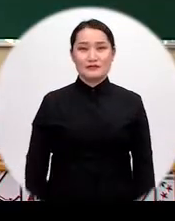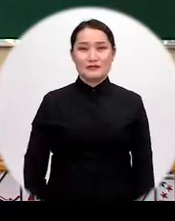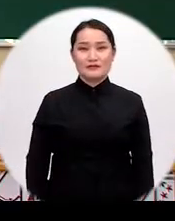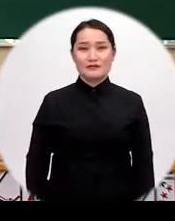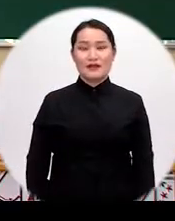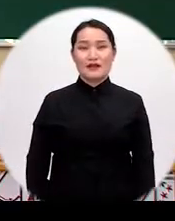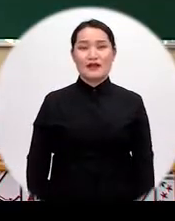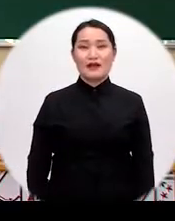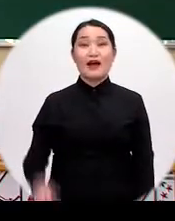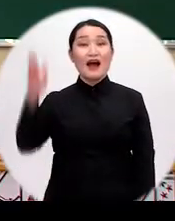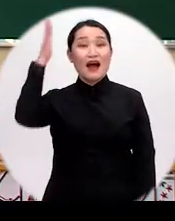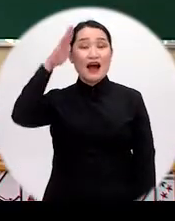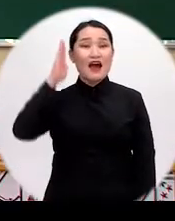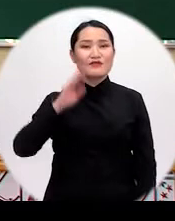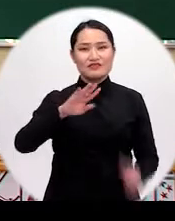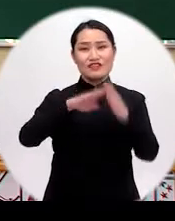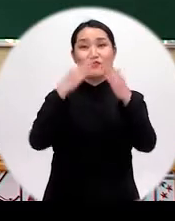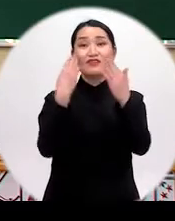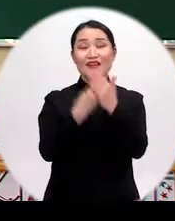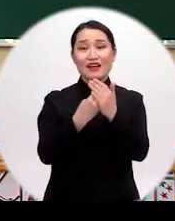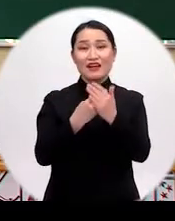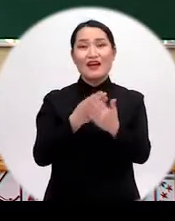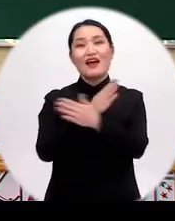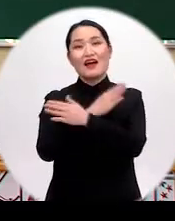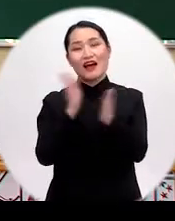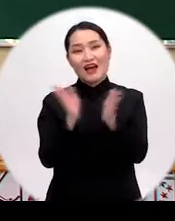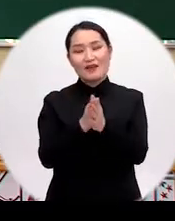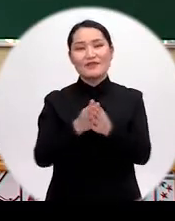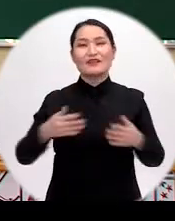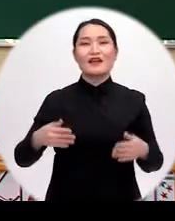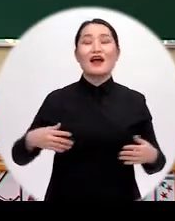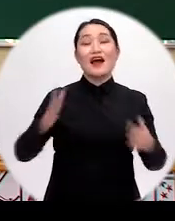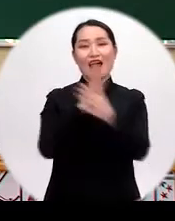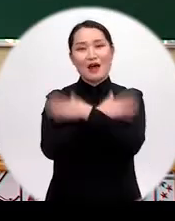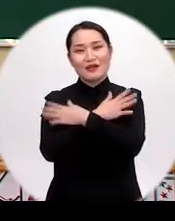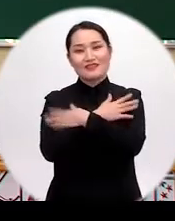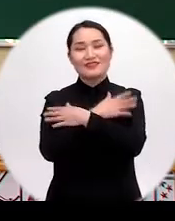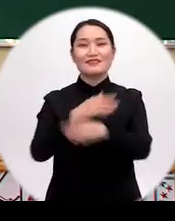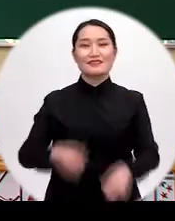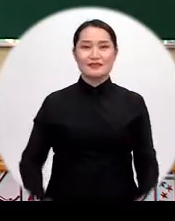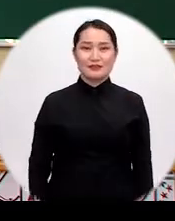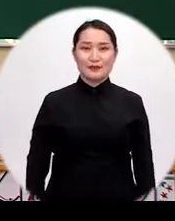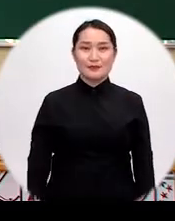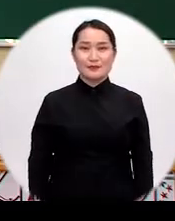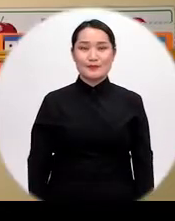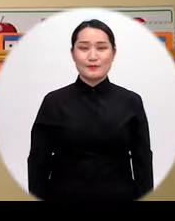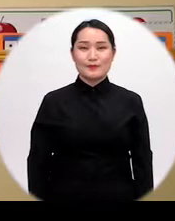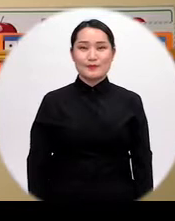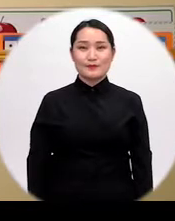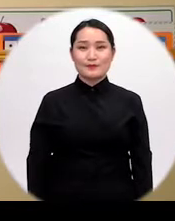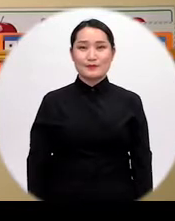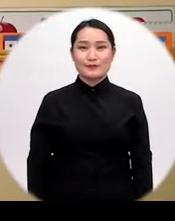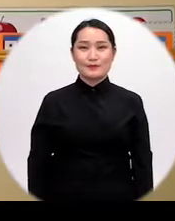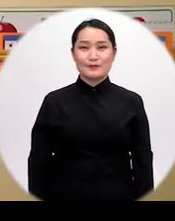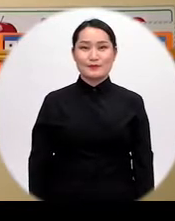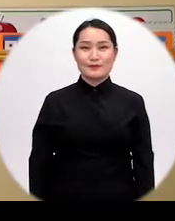нэр амралтаа амарч эцэг ихтэйгээ гэр бүлэрээ гэртээ амардаг шүү дээ. За